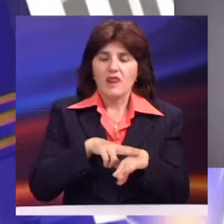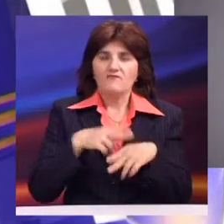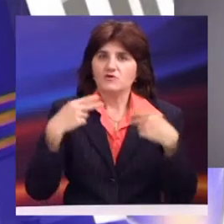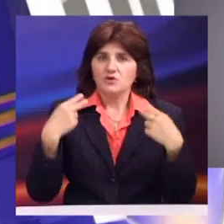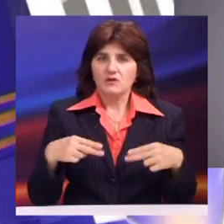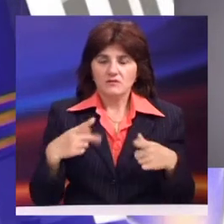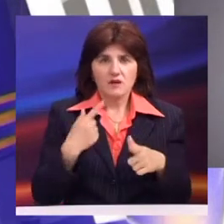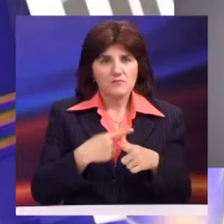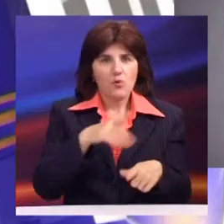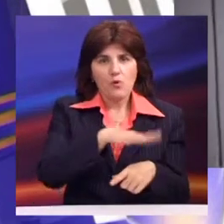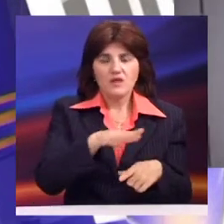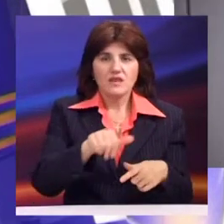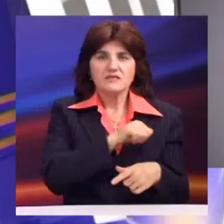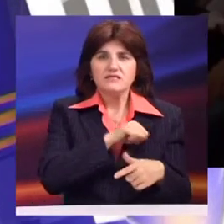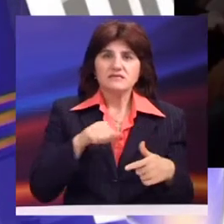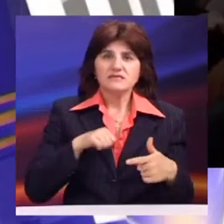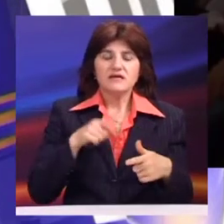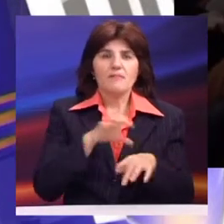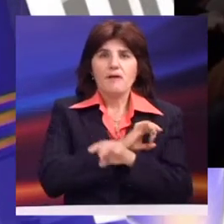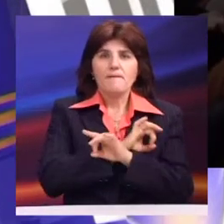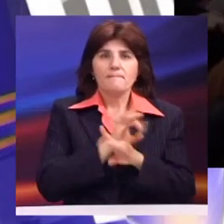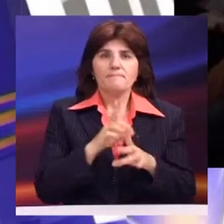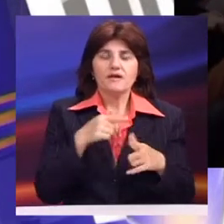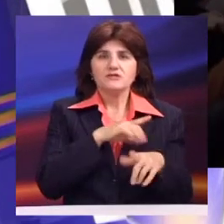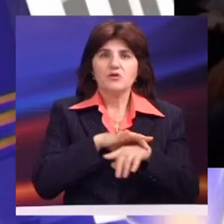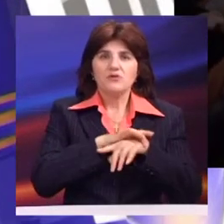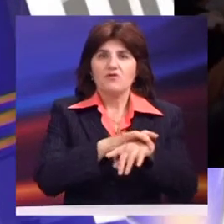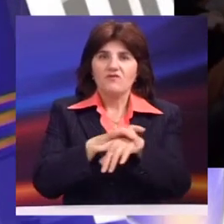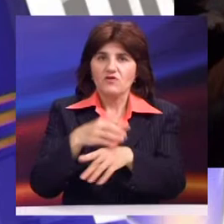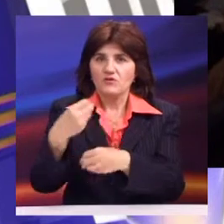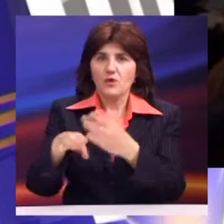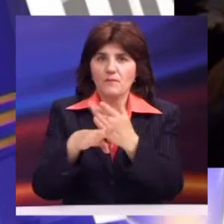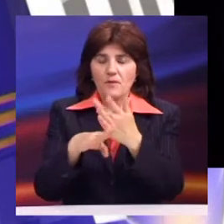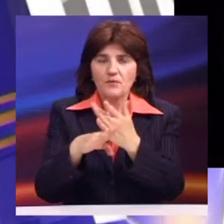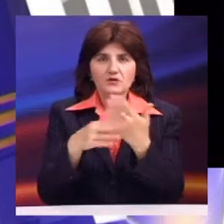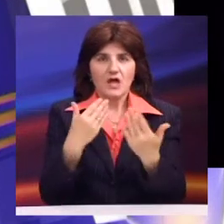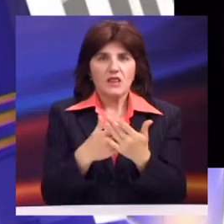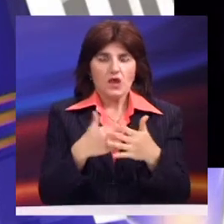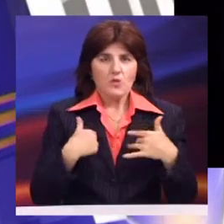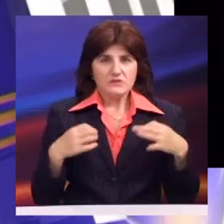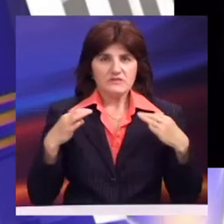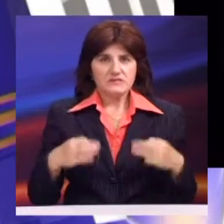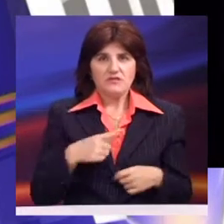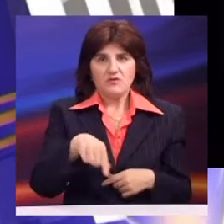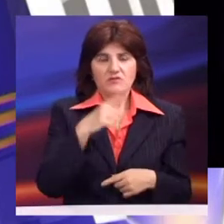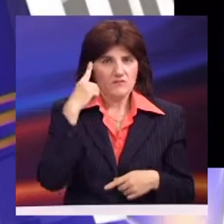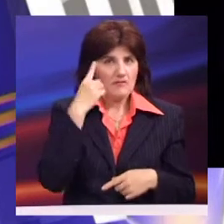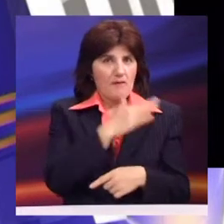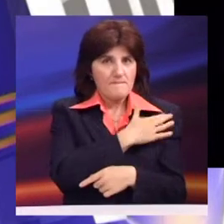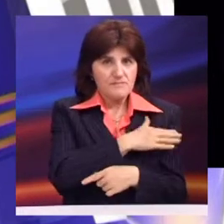tremu, jer deca u predstavi igraju sami bez njegove koordinacije, u čemu on ujedno i uživa, jer je 100% siguran u